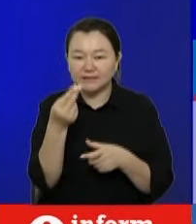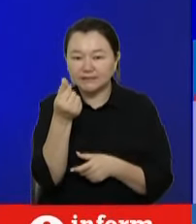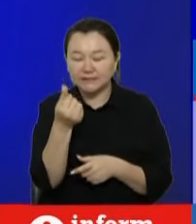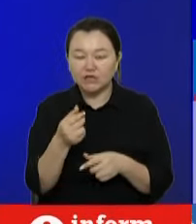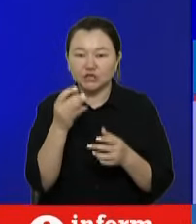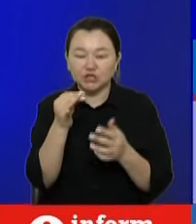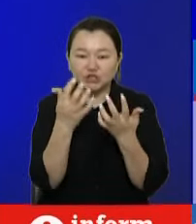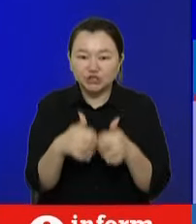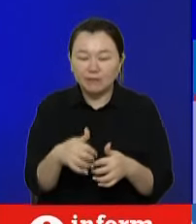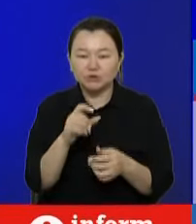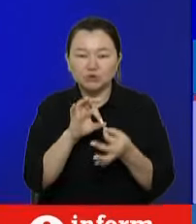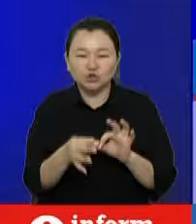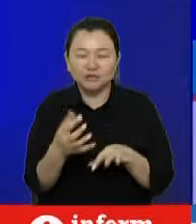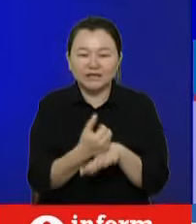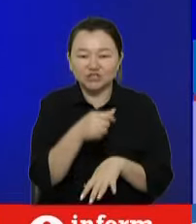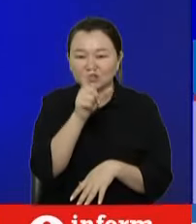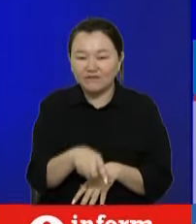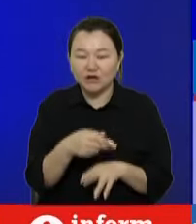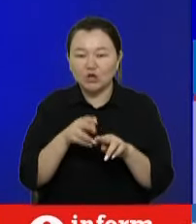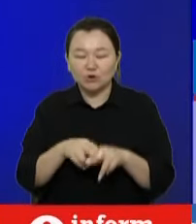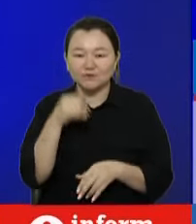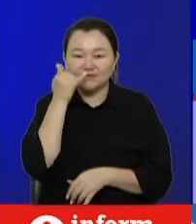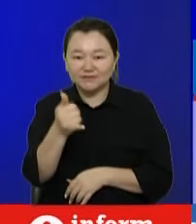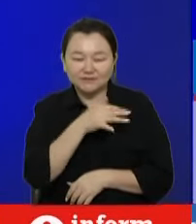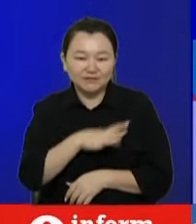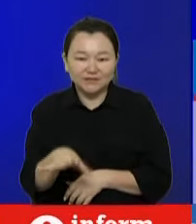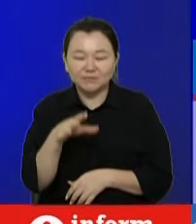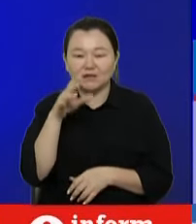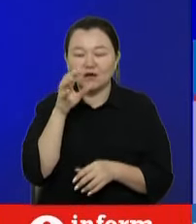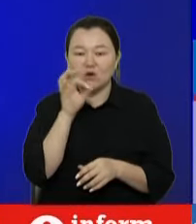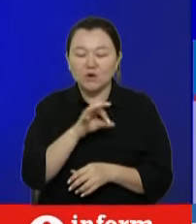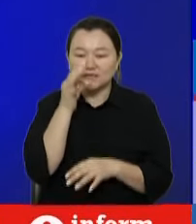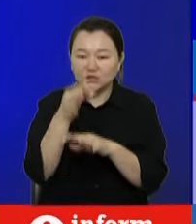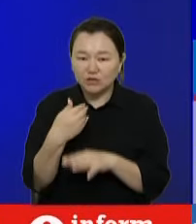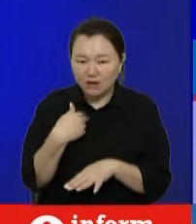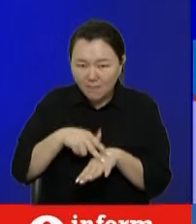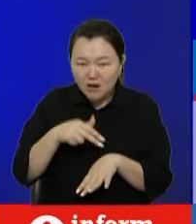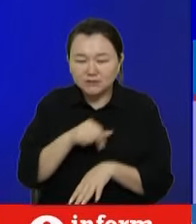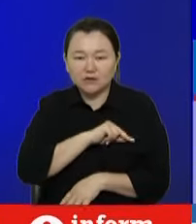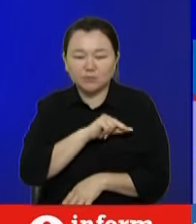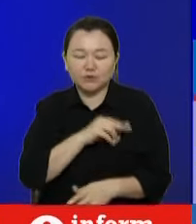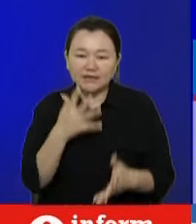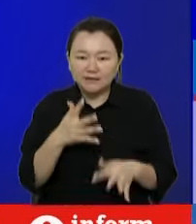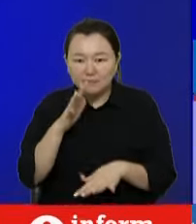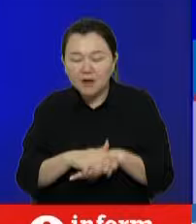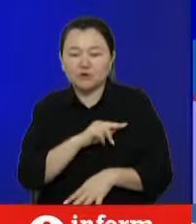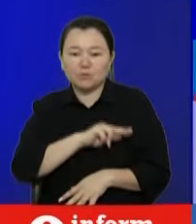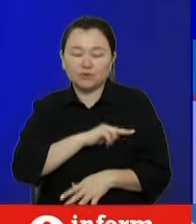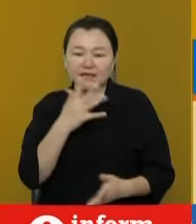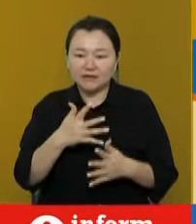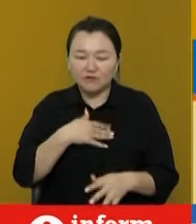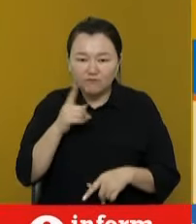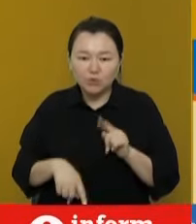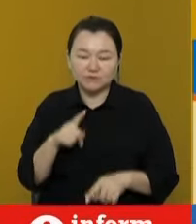найти человека в Казахстане, кому еще не звонили мошенники, представлявшиеся сотрудниками полиции, банка или родственниками, попавшими в